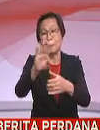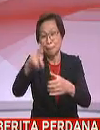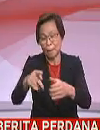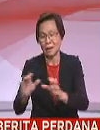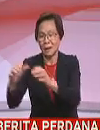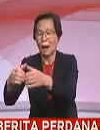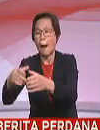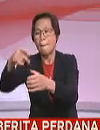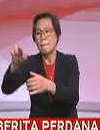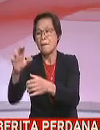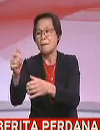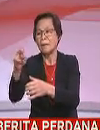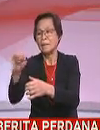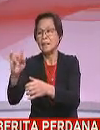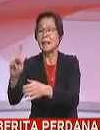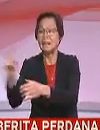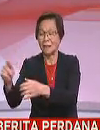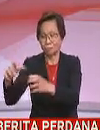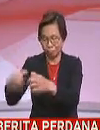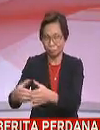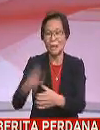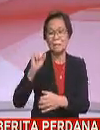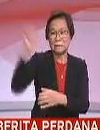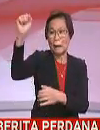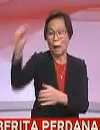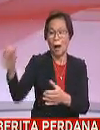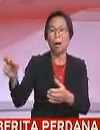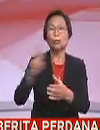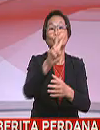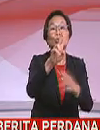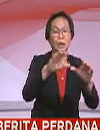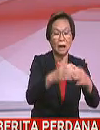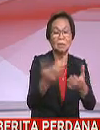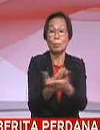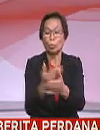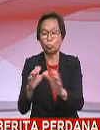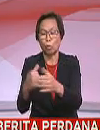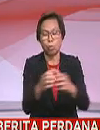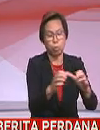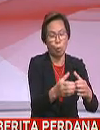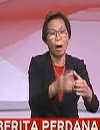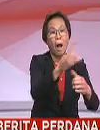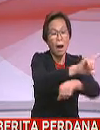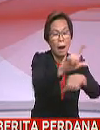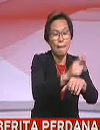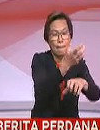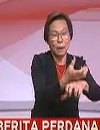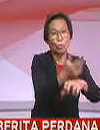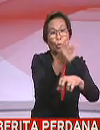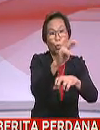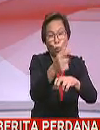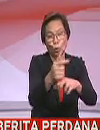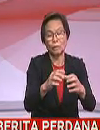cluster Kampoeng berani di kota tinggi in Sabah mencatatkan dua kelas terbaru masing-masing Cluster ladang batu rong